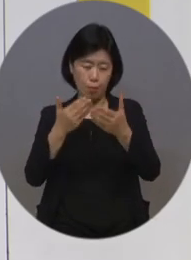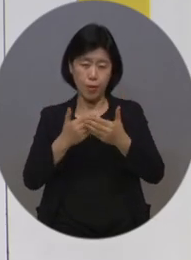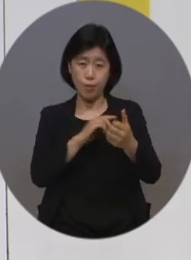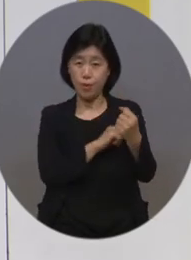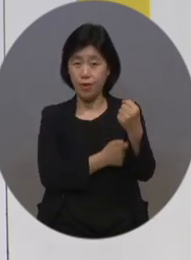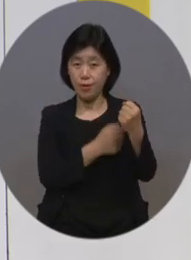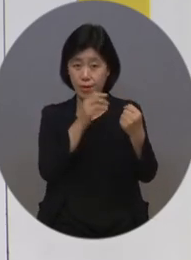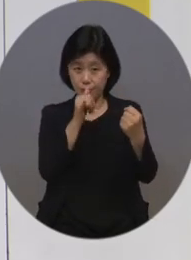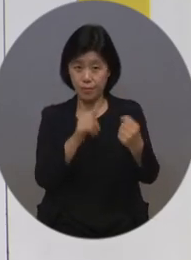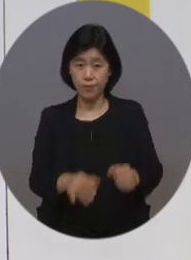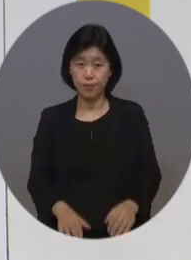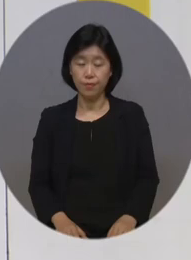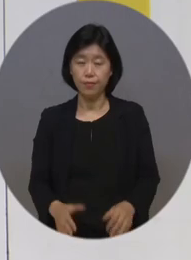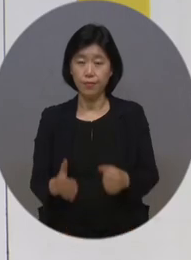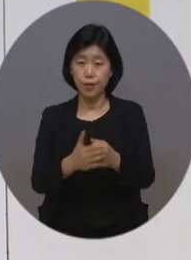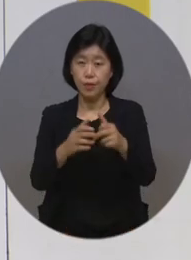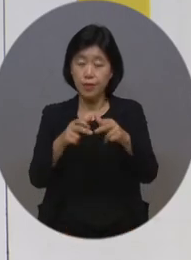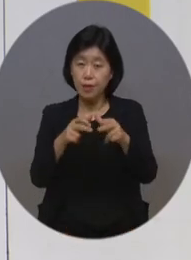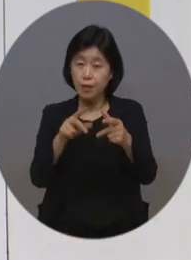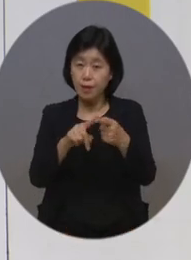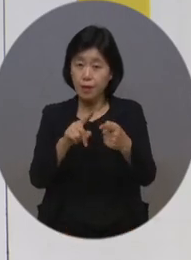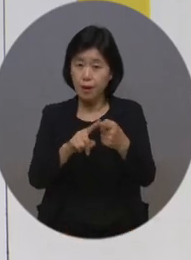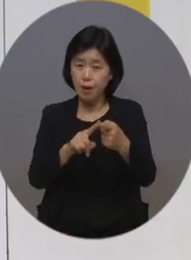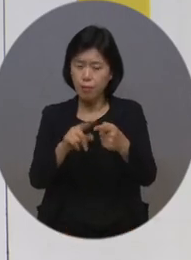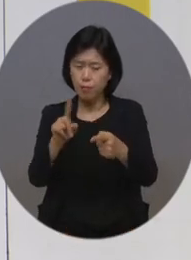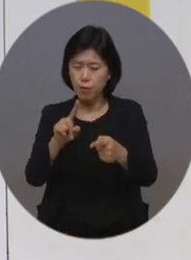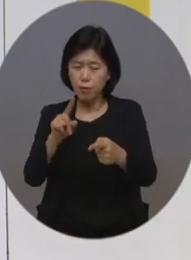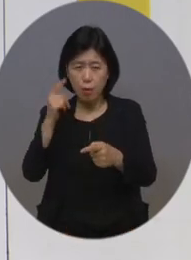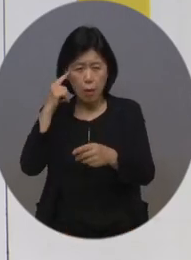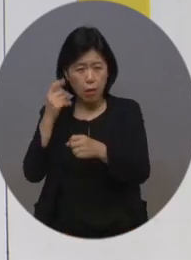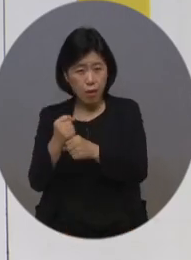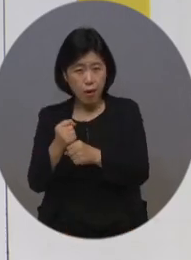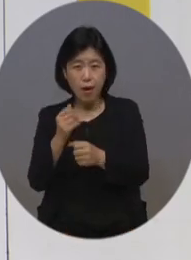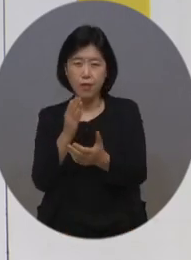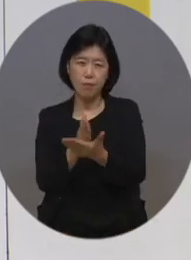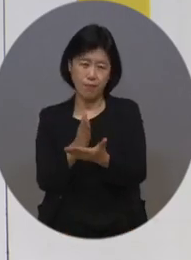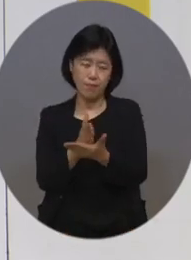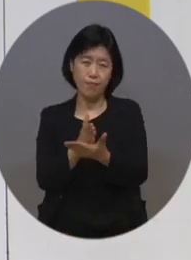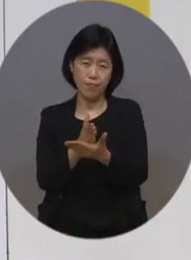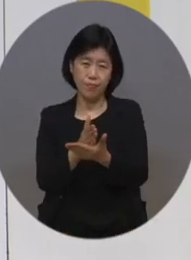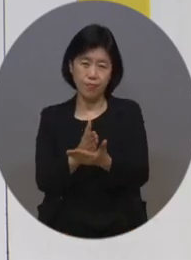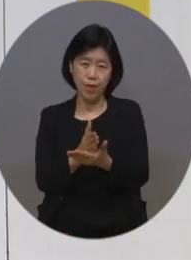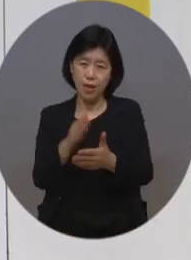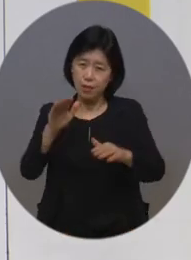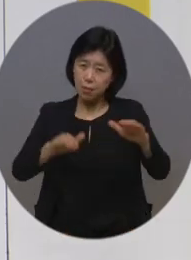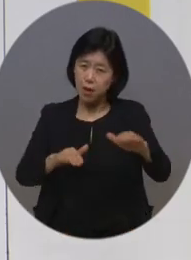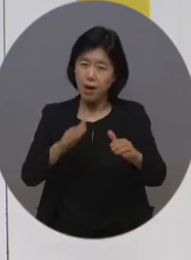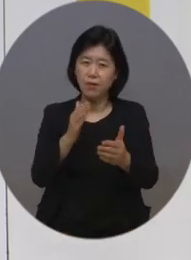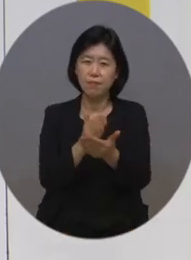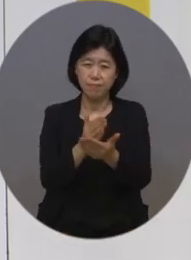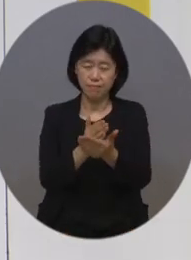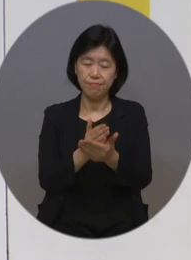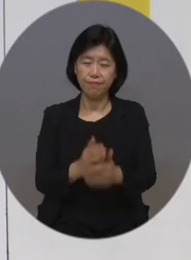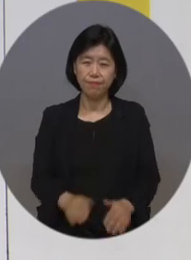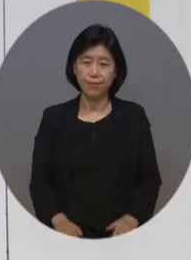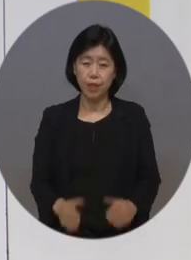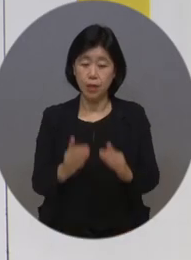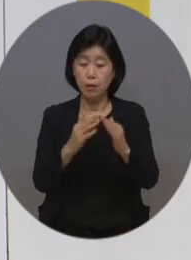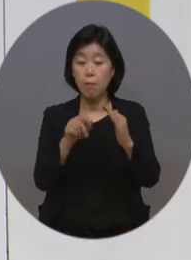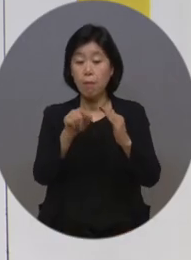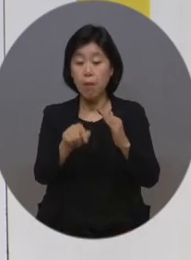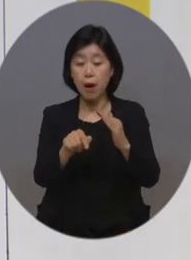상해에 대한 어떤 평결 또 그로 인한 차별 우선 바깥에 있는 여러가지 시설이 낮에도 에서부터